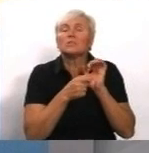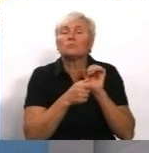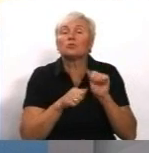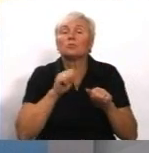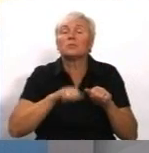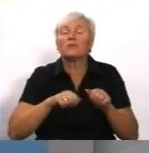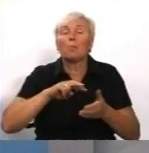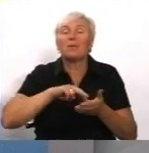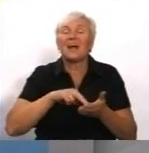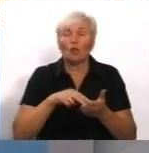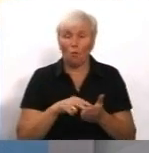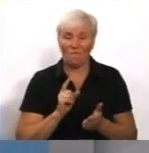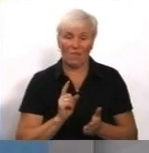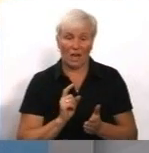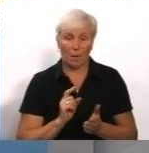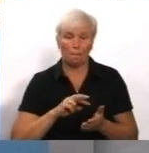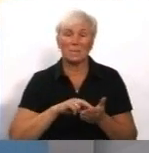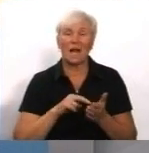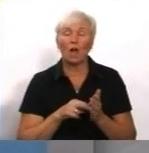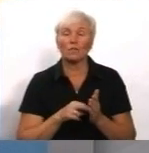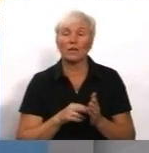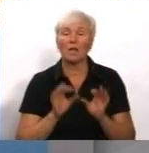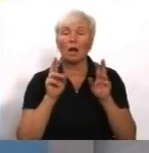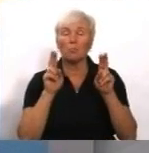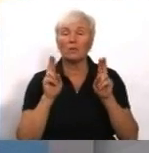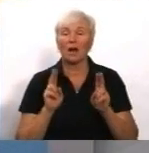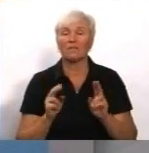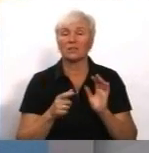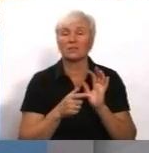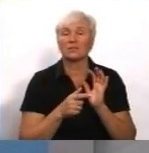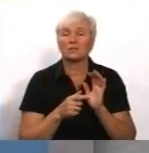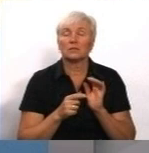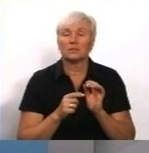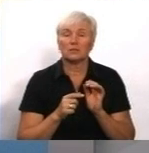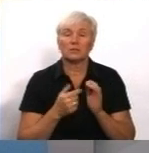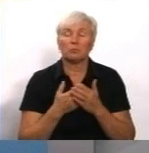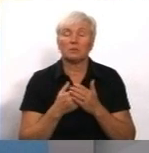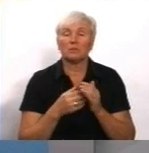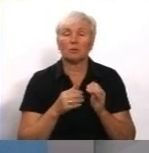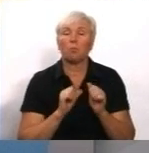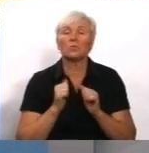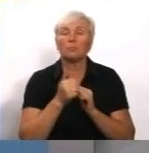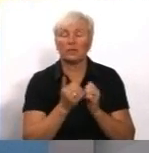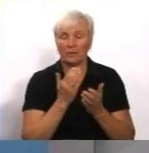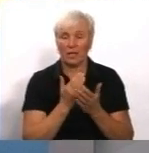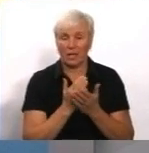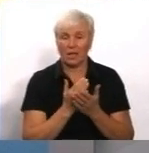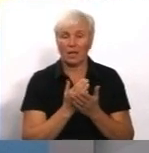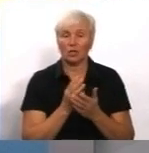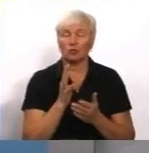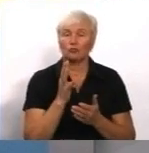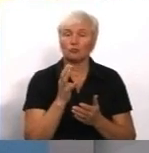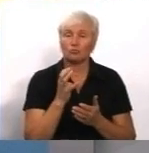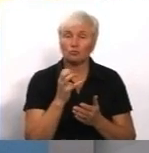Тобто навантаження, як правило, 700 буде і позапланових. Ми вже сьогодні 400 провели.